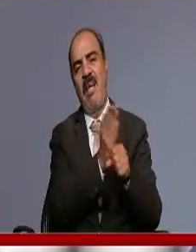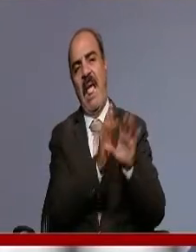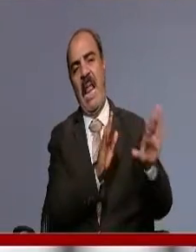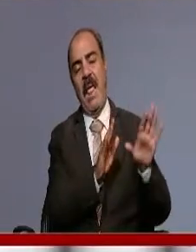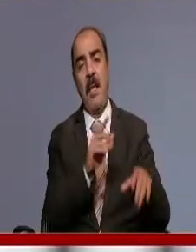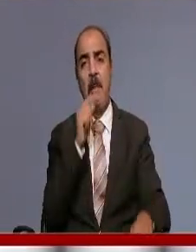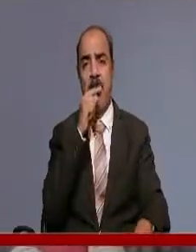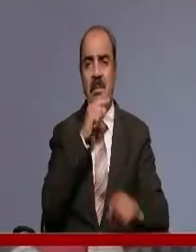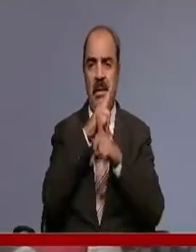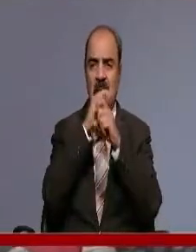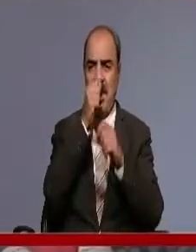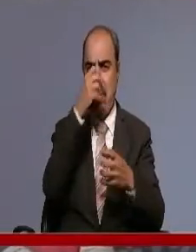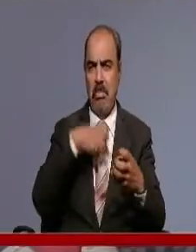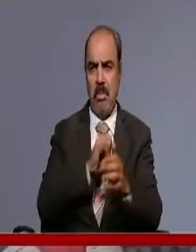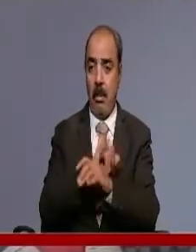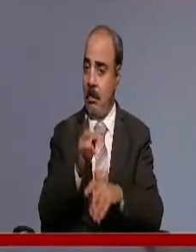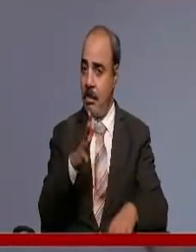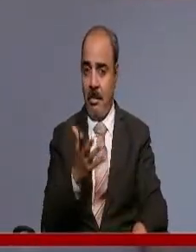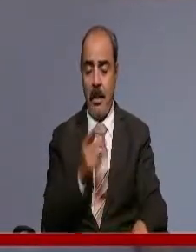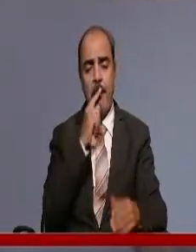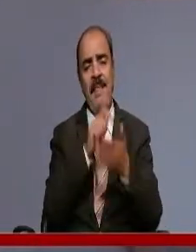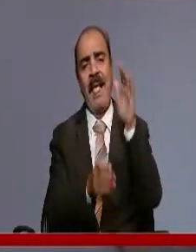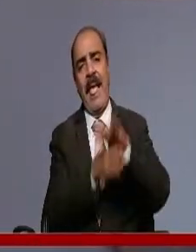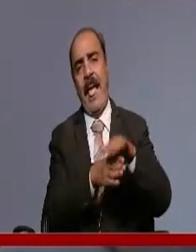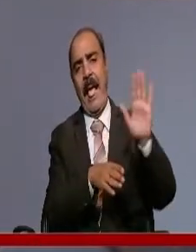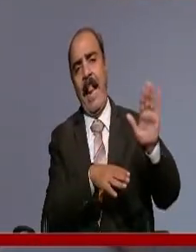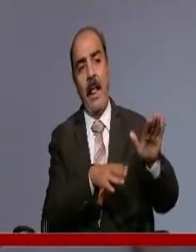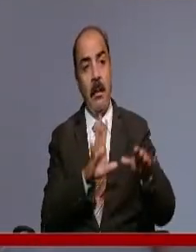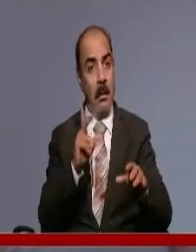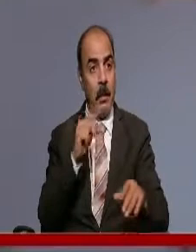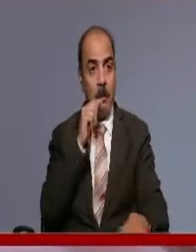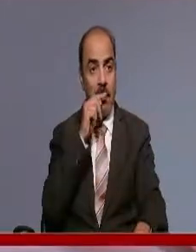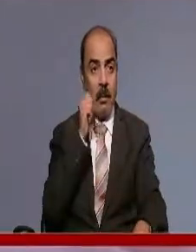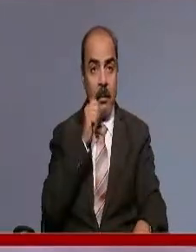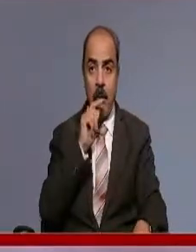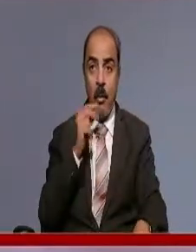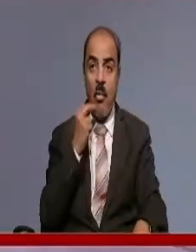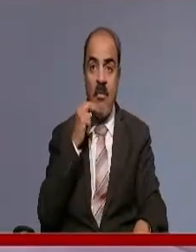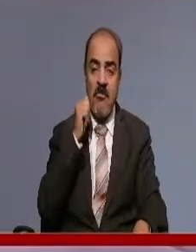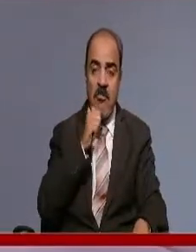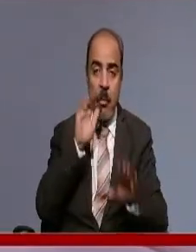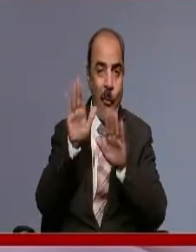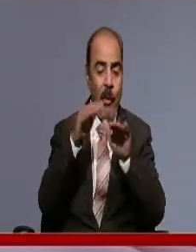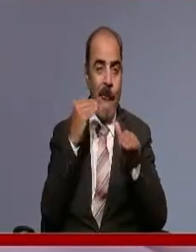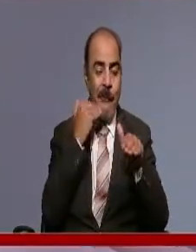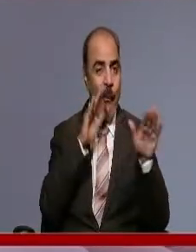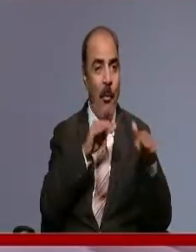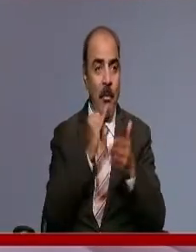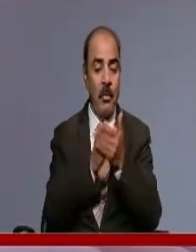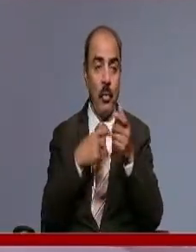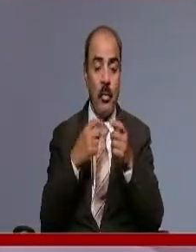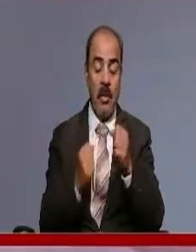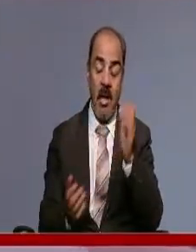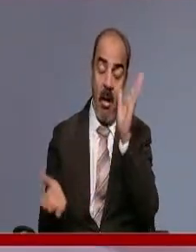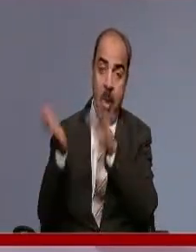مش نكديه. انت تقعدي في البيت. ان الست ما بتستحملش عكس الراجل، تتحمل المسؤوليه اكتر فبتبقى شايله